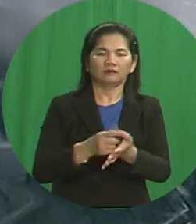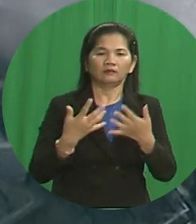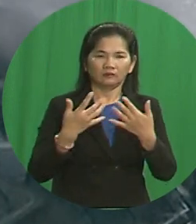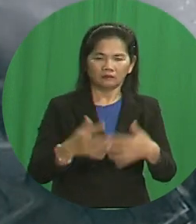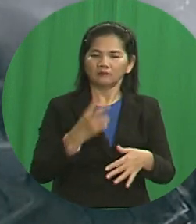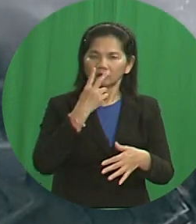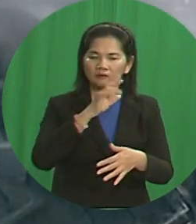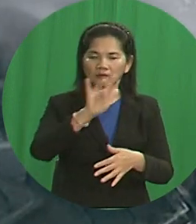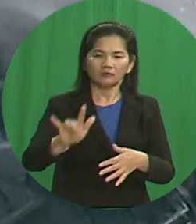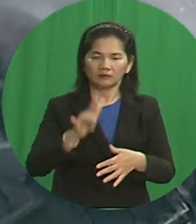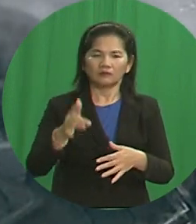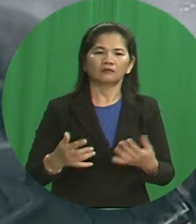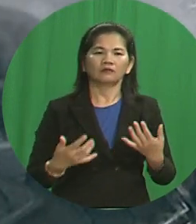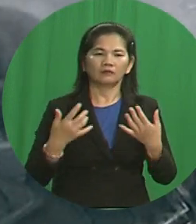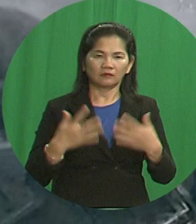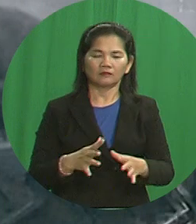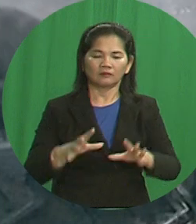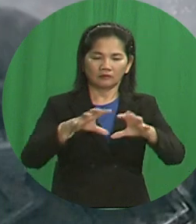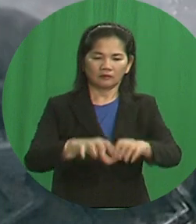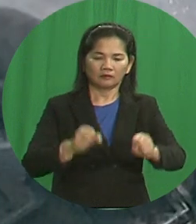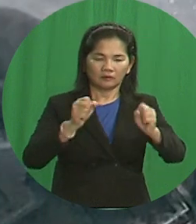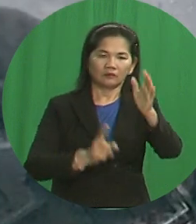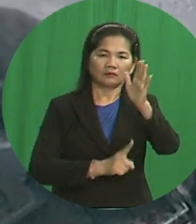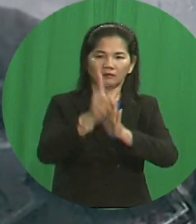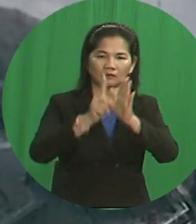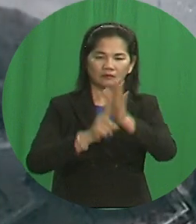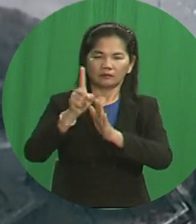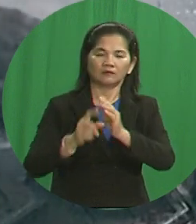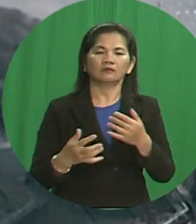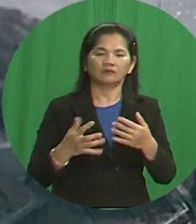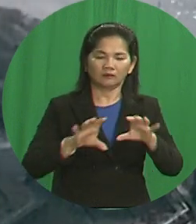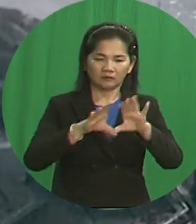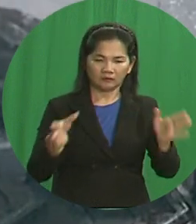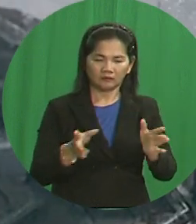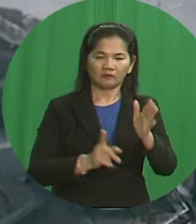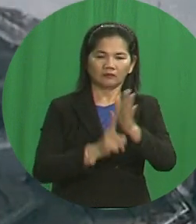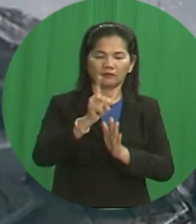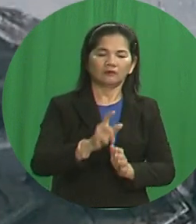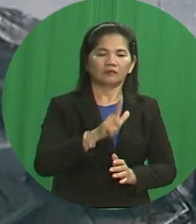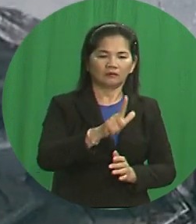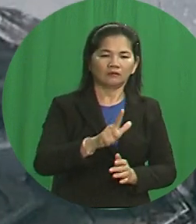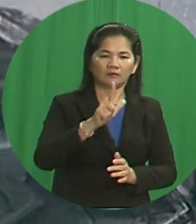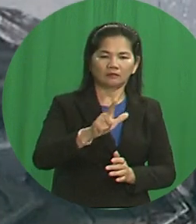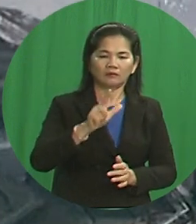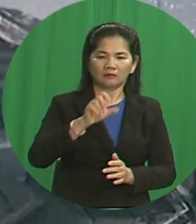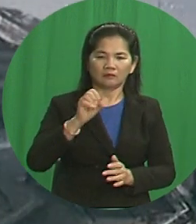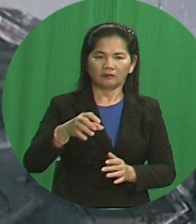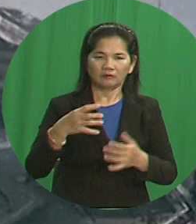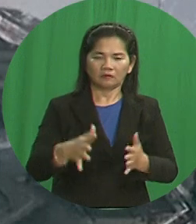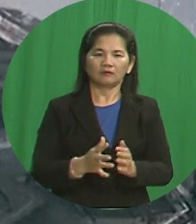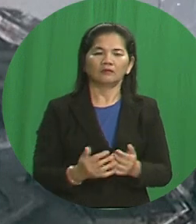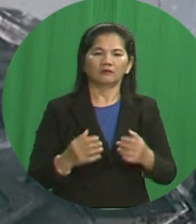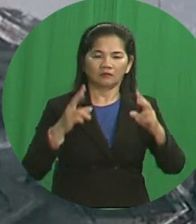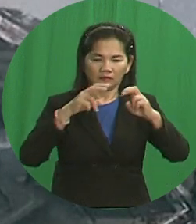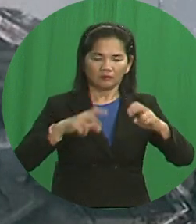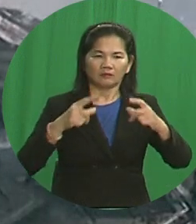នេះក៏អាចប្រើប្រាស់បានដែរសម្រាប់ចាប់ការបាញ់បង្ហោះមីស៊ីលផ្លោងក្រុមហ៊ុន Mitsubishi Heavy និងទីភ្នាក់ងារស្រាវជ្រាវអវ